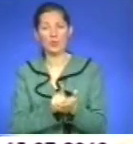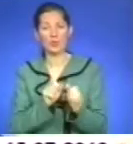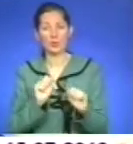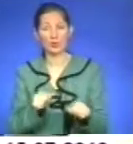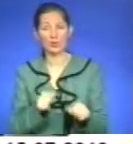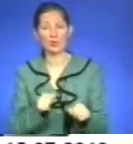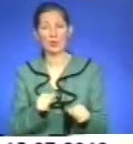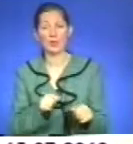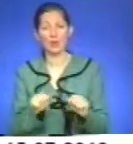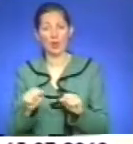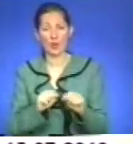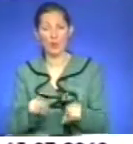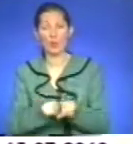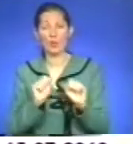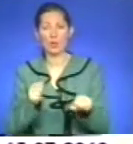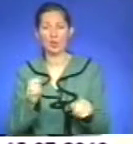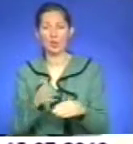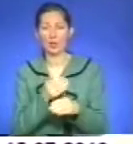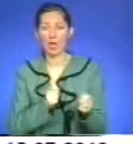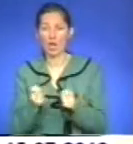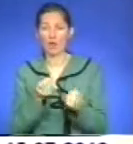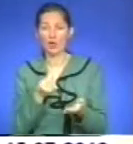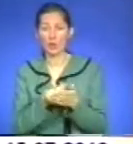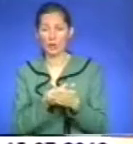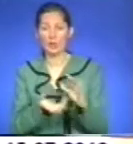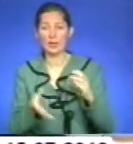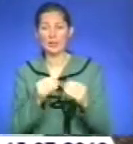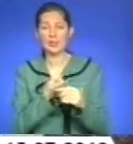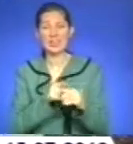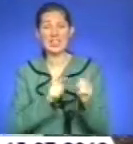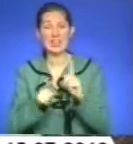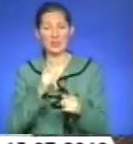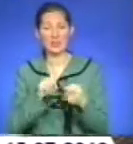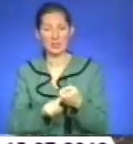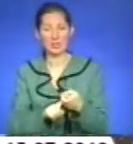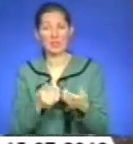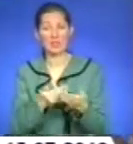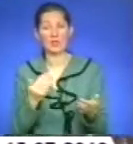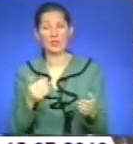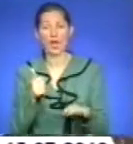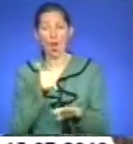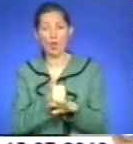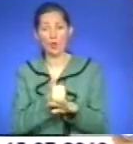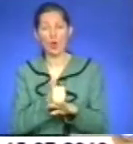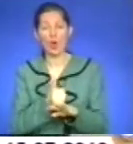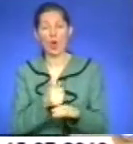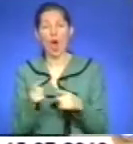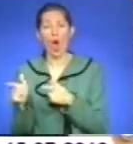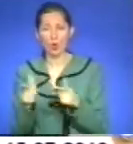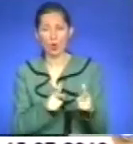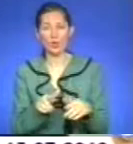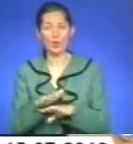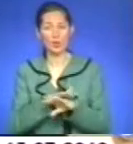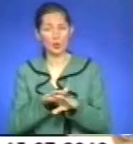коштами. Проте результативність цієї реформи залежить від багатьох чинників. Головні з них, стверджують учасники круглого столу, готовність